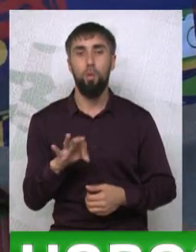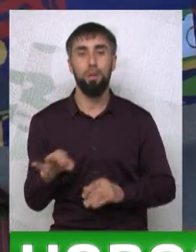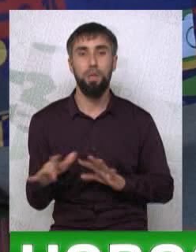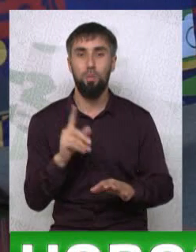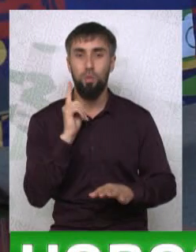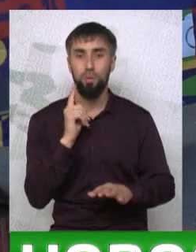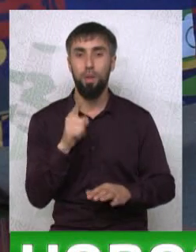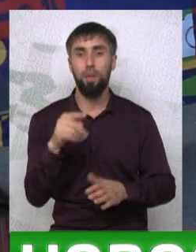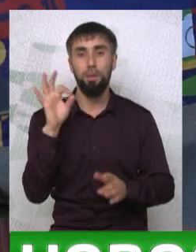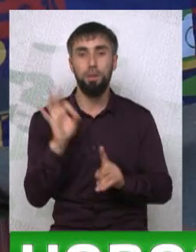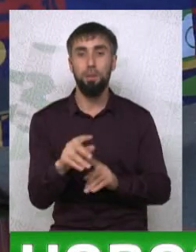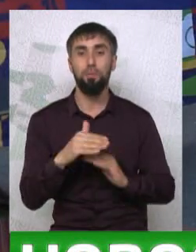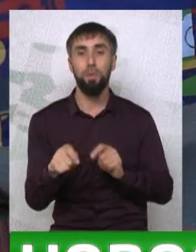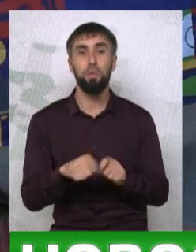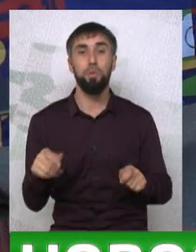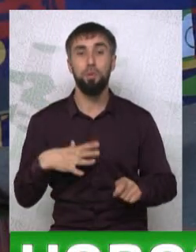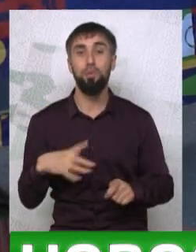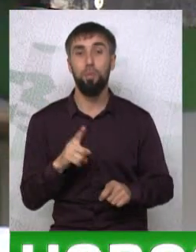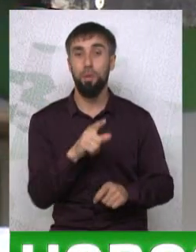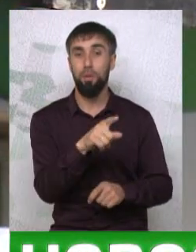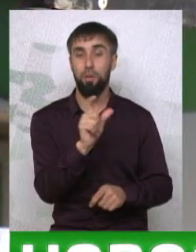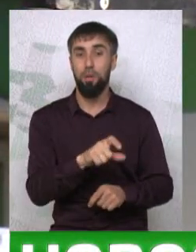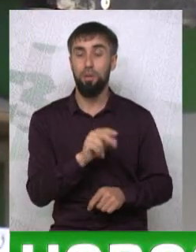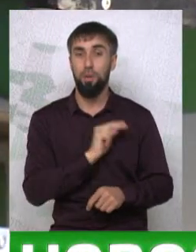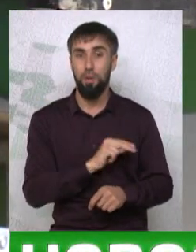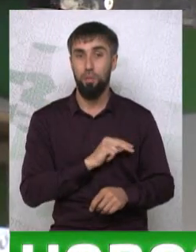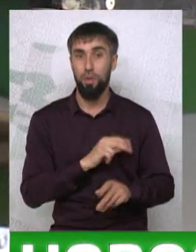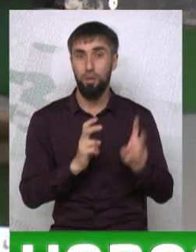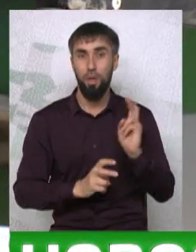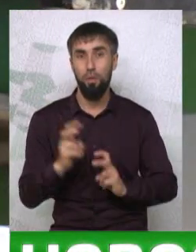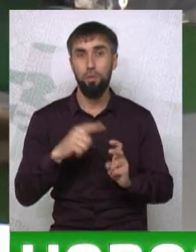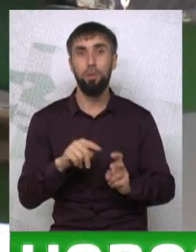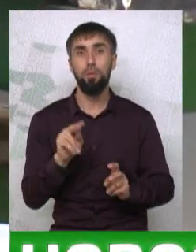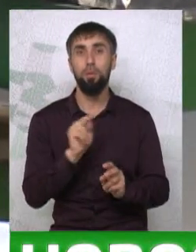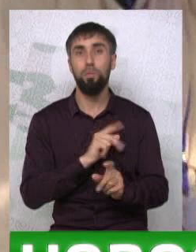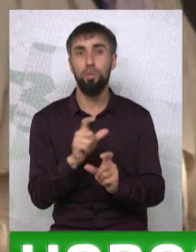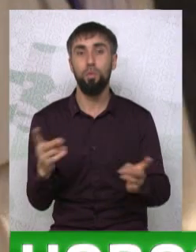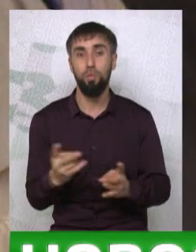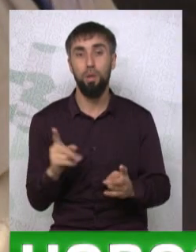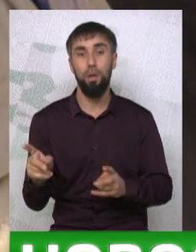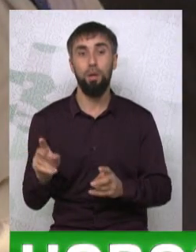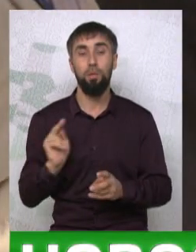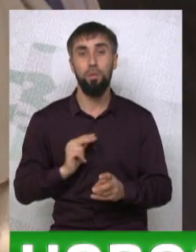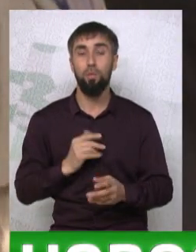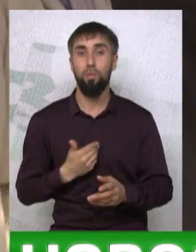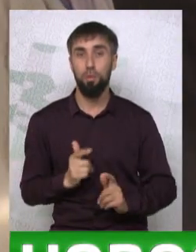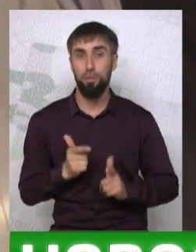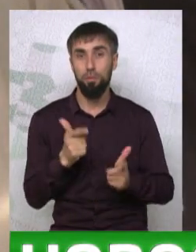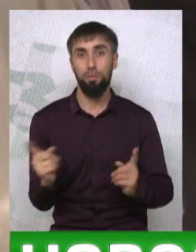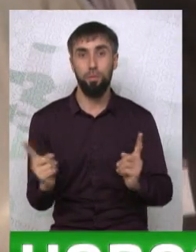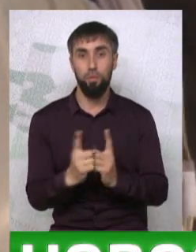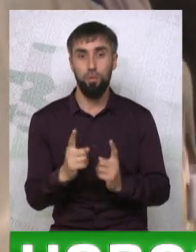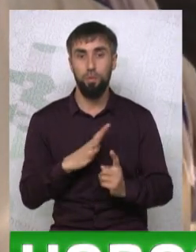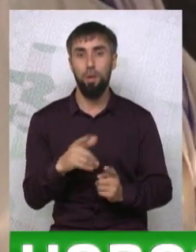создать площадку, где работодатель и соискатель могут найти друг друга. Такое мероприятие впервые провели в прошлом году. Тогда удалось трудоустроить